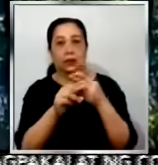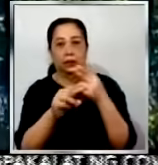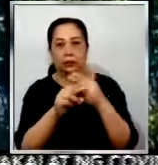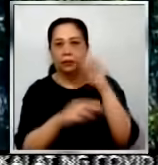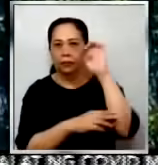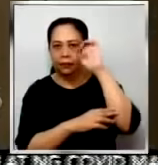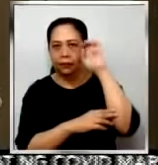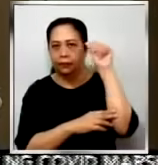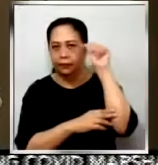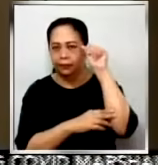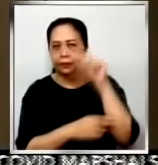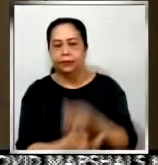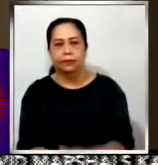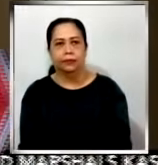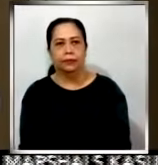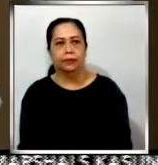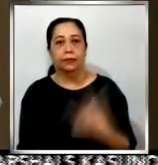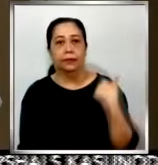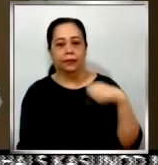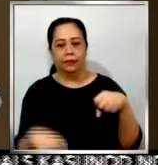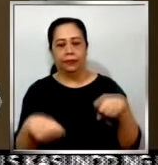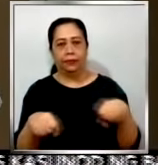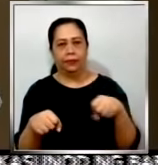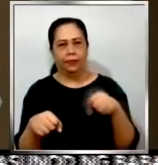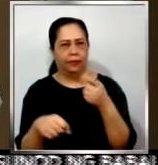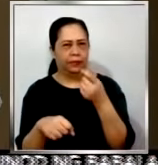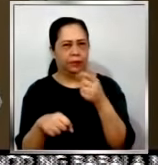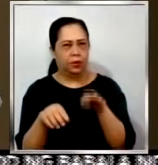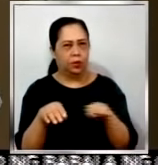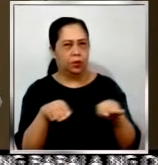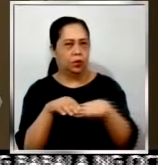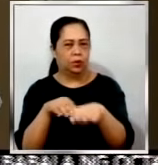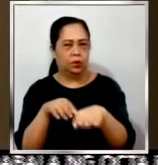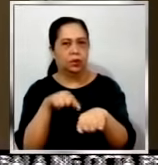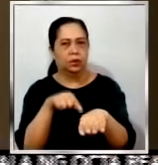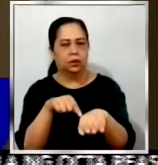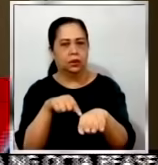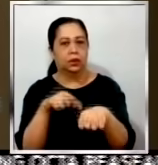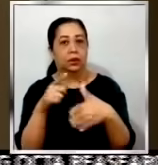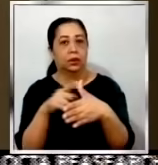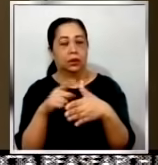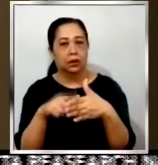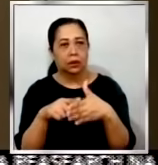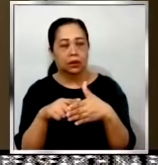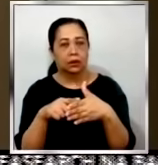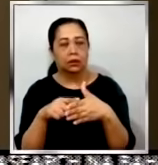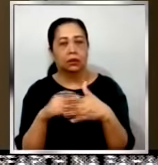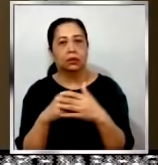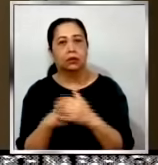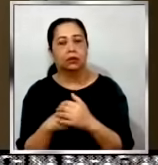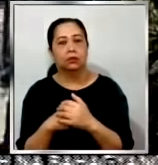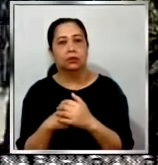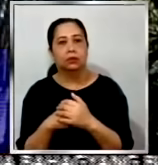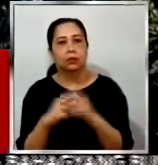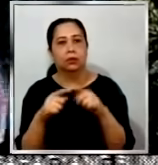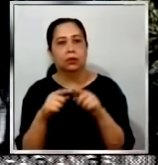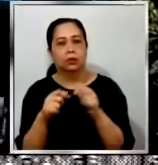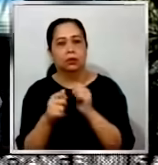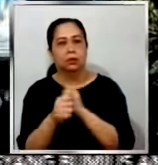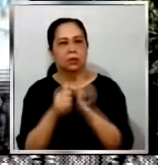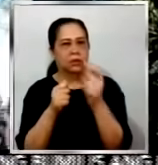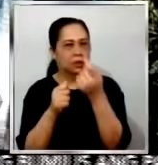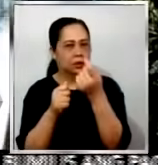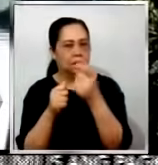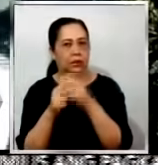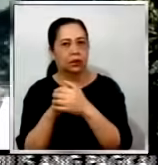May tricycle na medyo sumingit sa kanya. Tapos nung nakalagpas ng konti, nakatulog